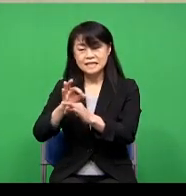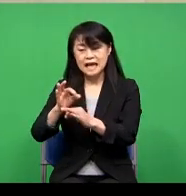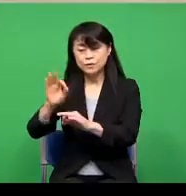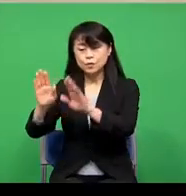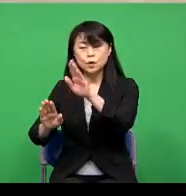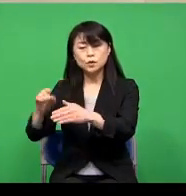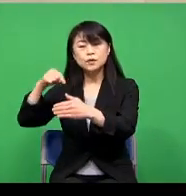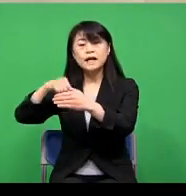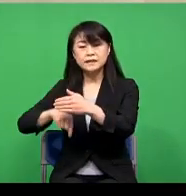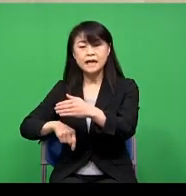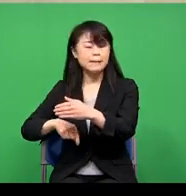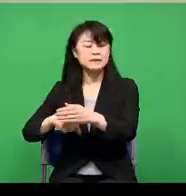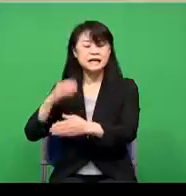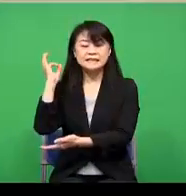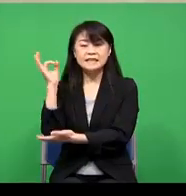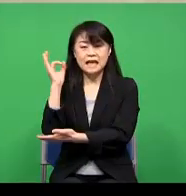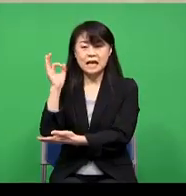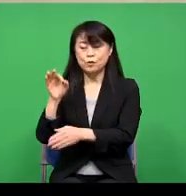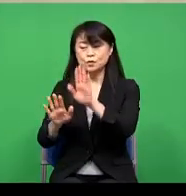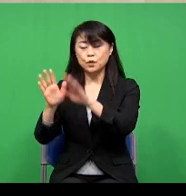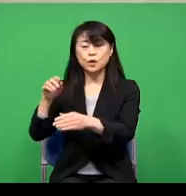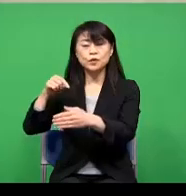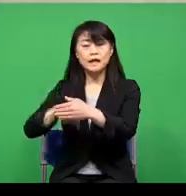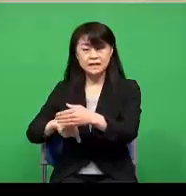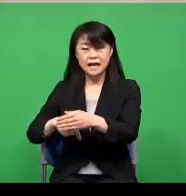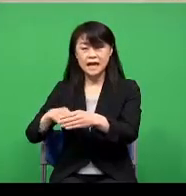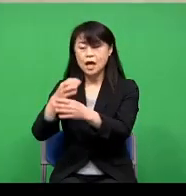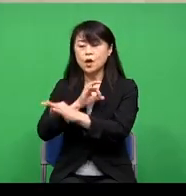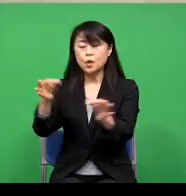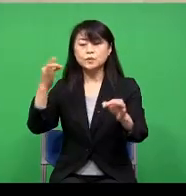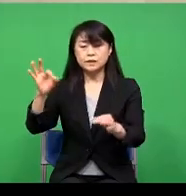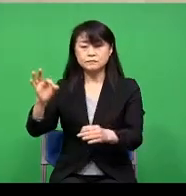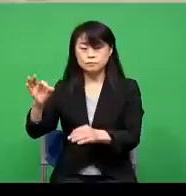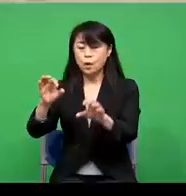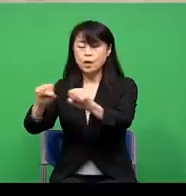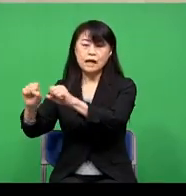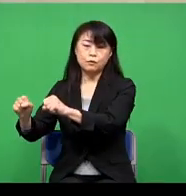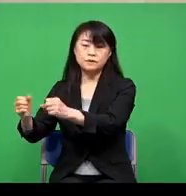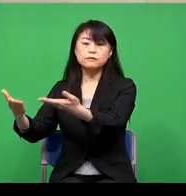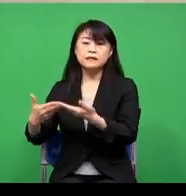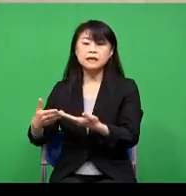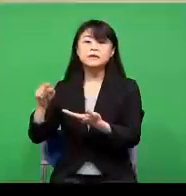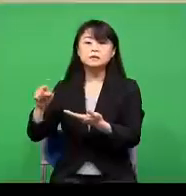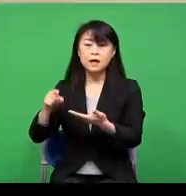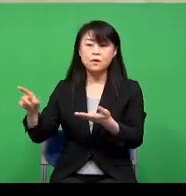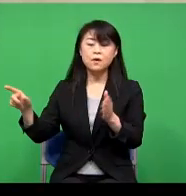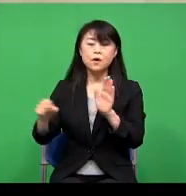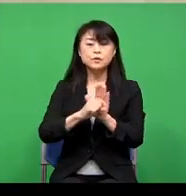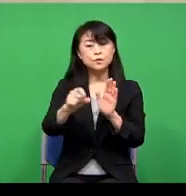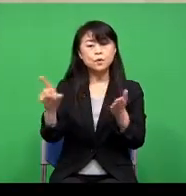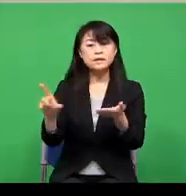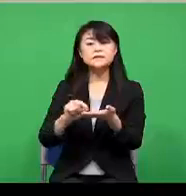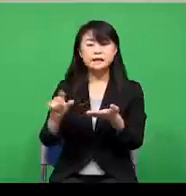時に経済社会活動の、まあ、維持活性化、これに全力を挙げたいというふうに思っております。はい、